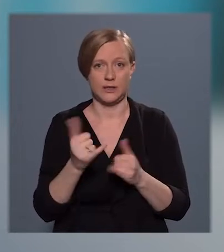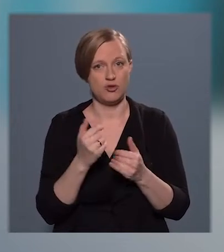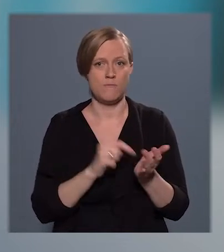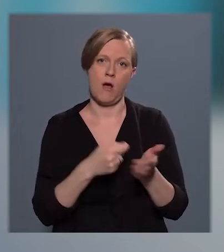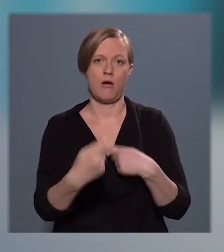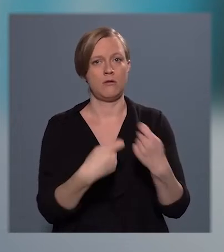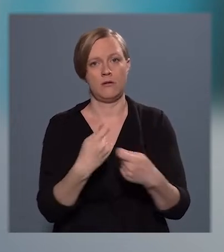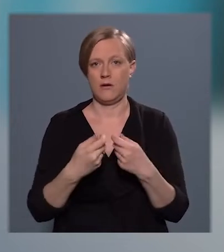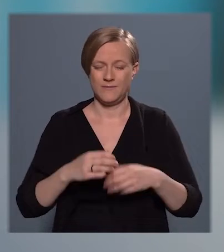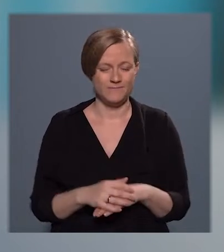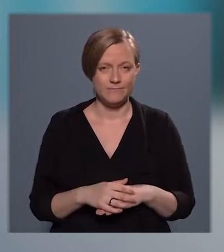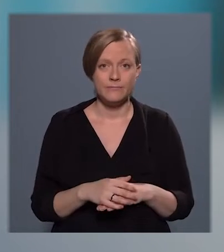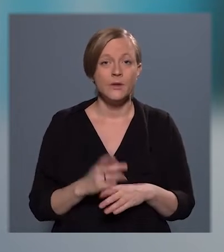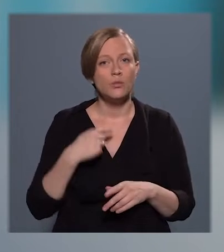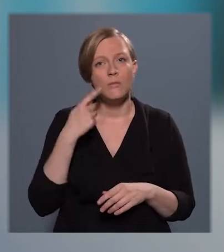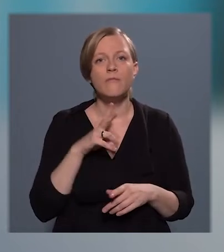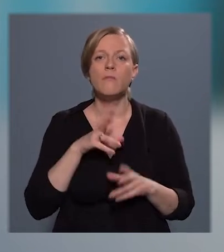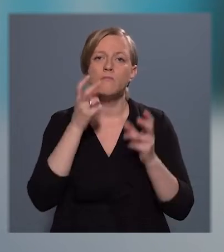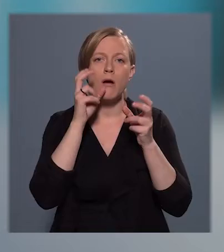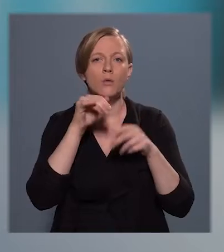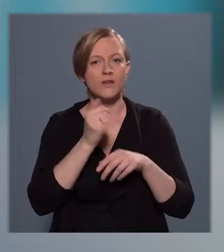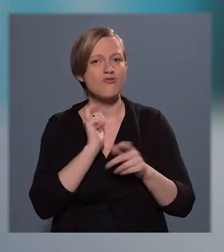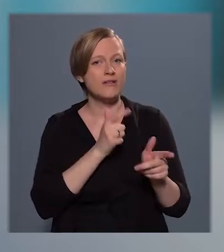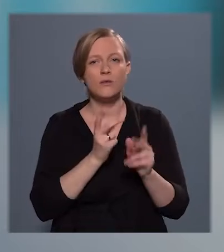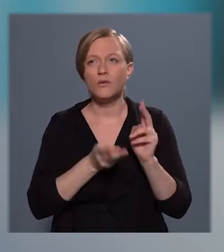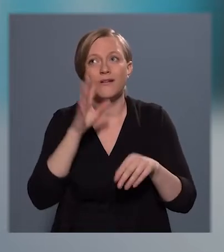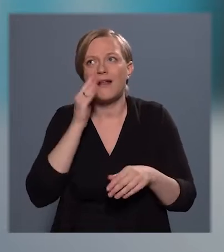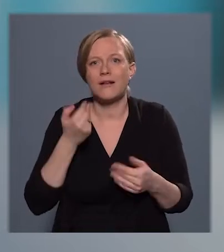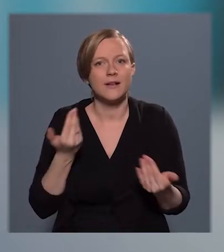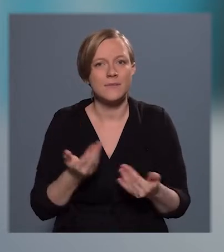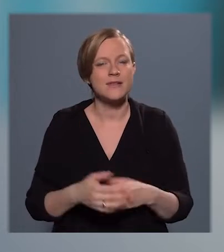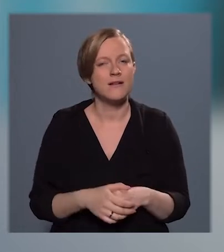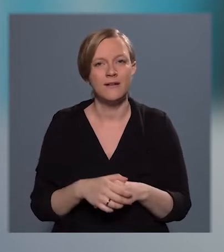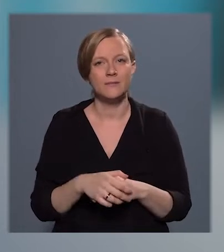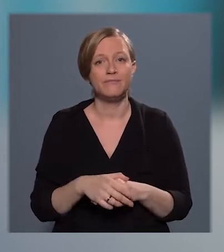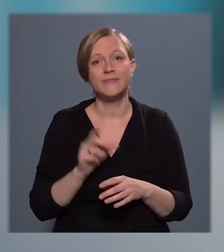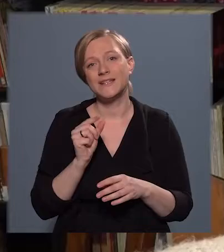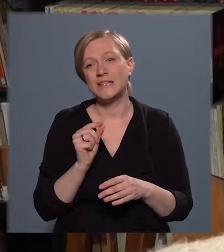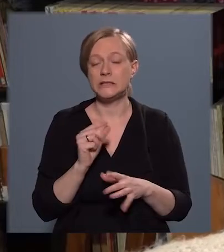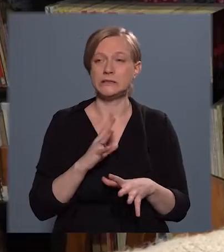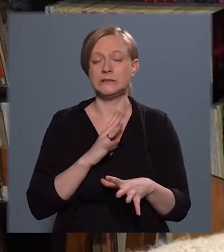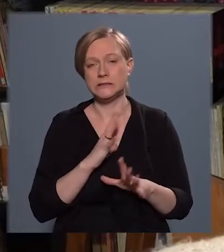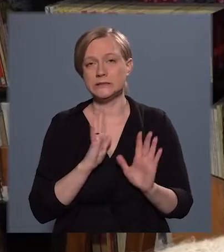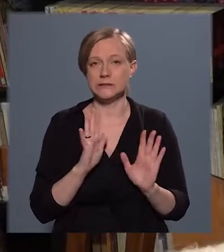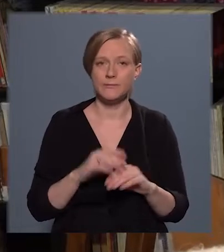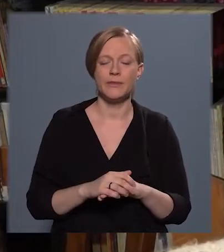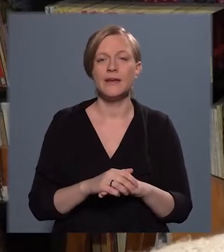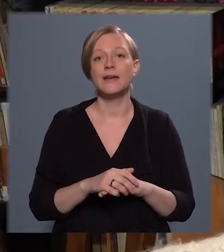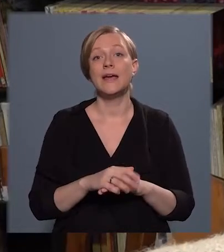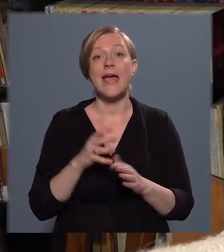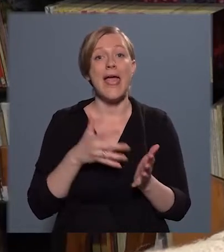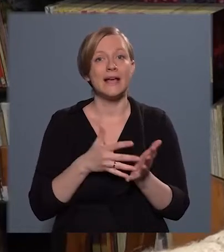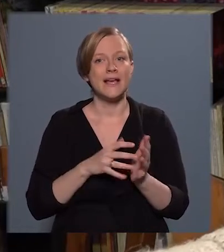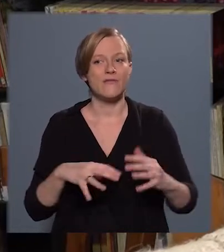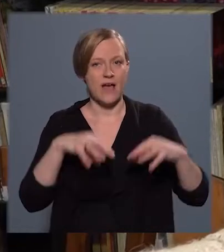etetjük. Úgy hallottam, hogy vannak, akik baglyukat is etetnek. Ezt hogy kell elképzelni? Kicsit morbid lesz a történet, lehet egérvárat